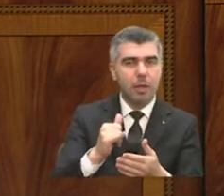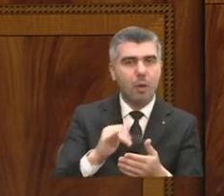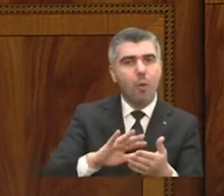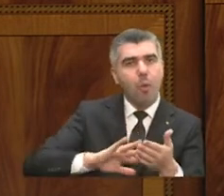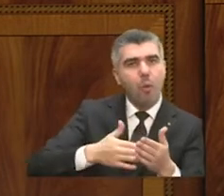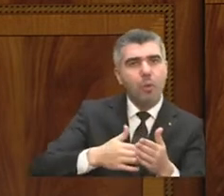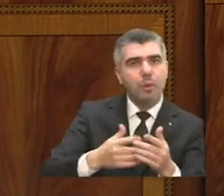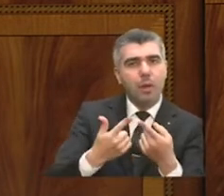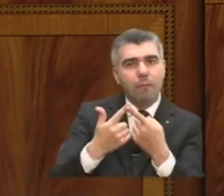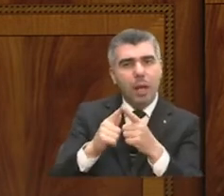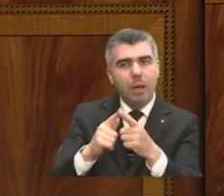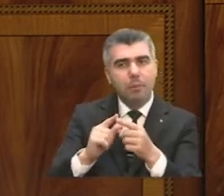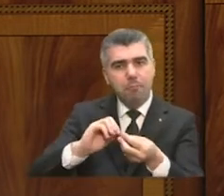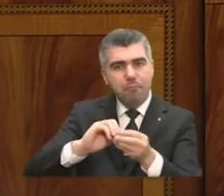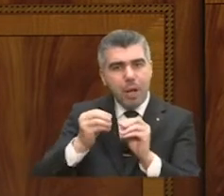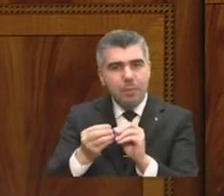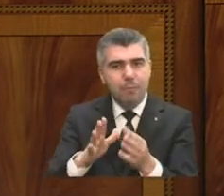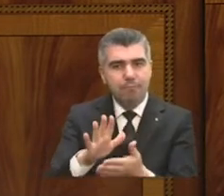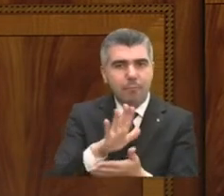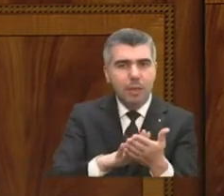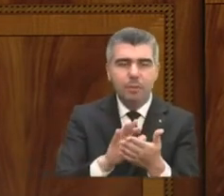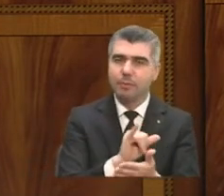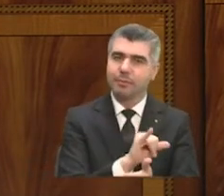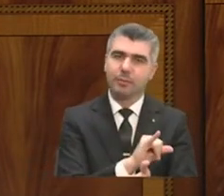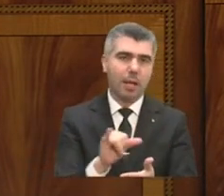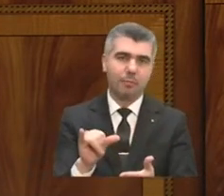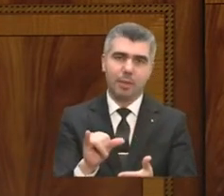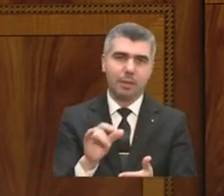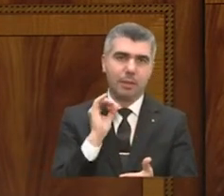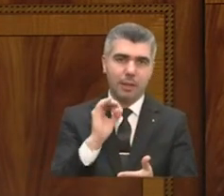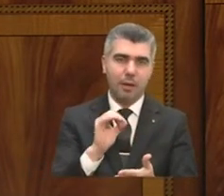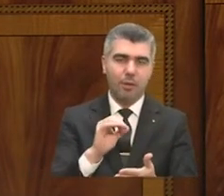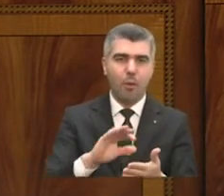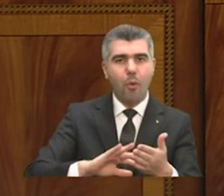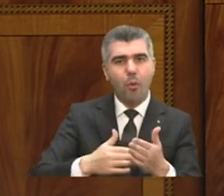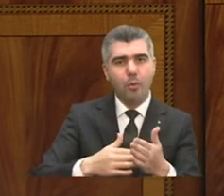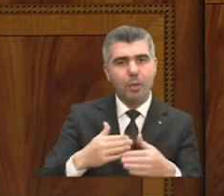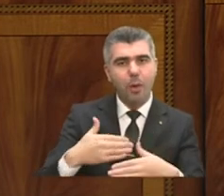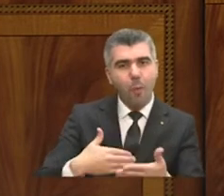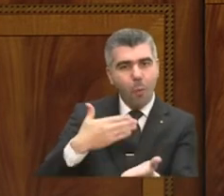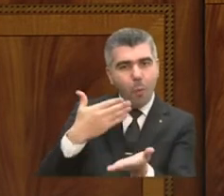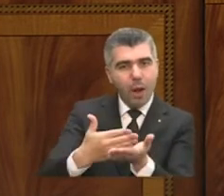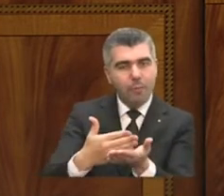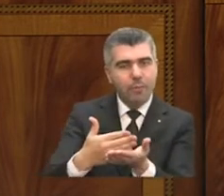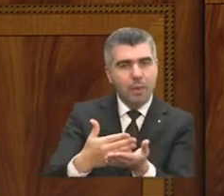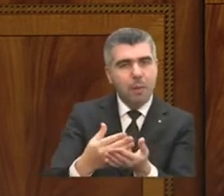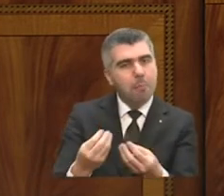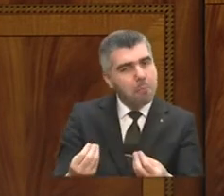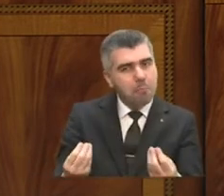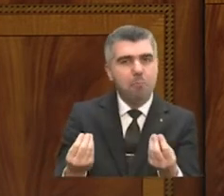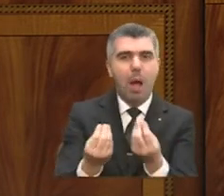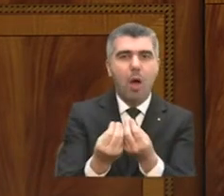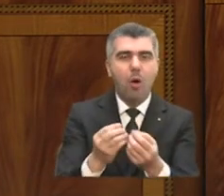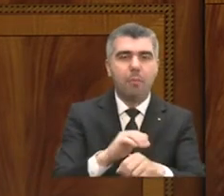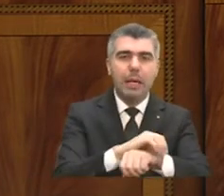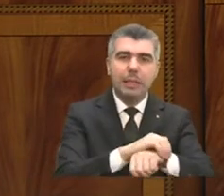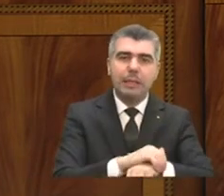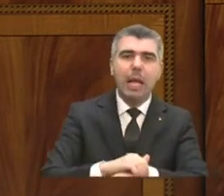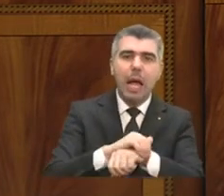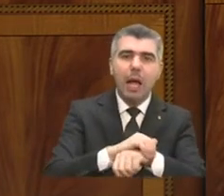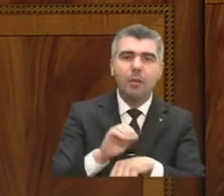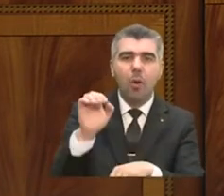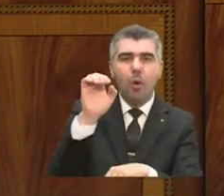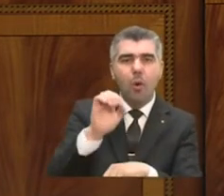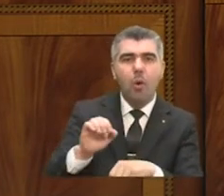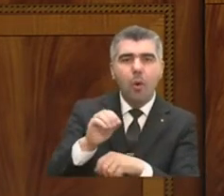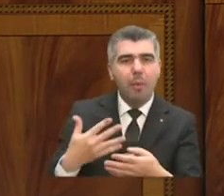Donc on ne va pas tomber évidemment dans ce piège. Nous sommes avec